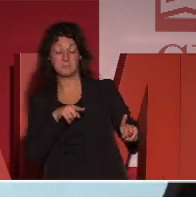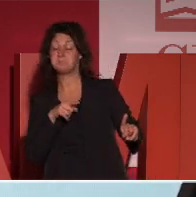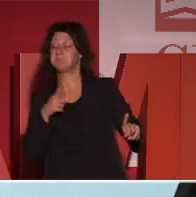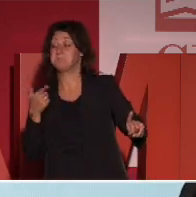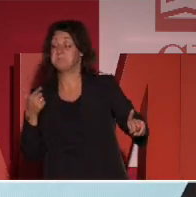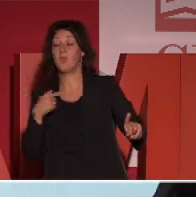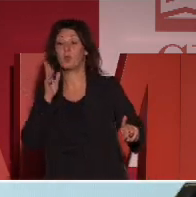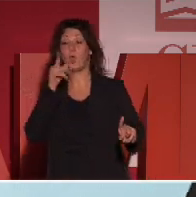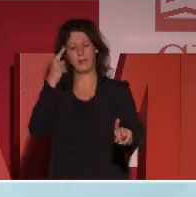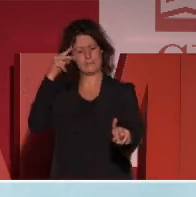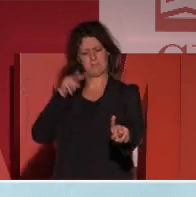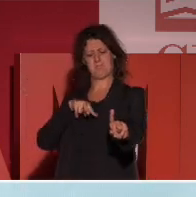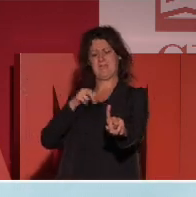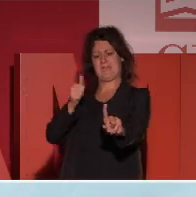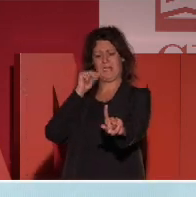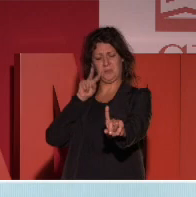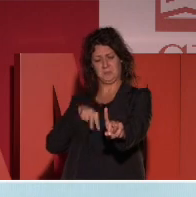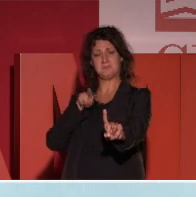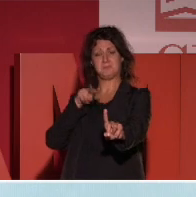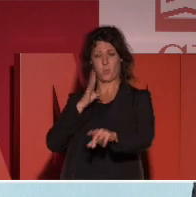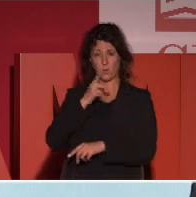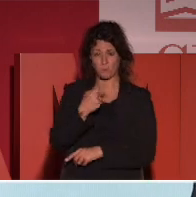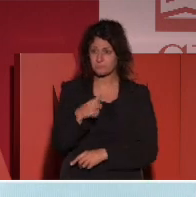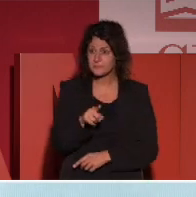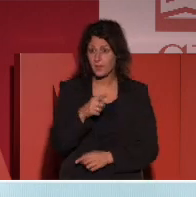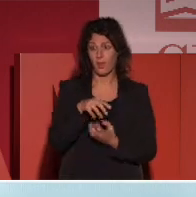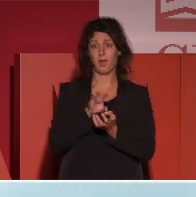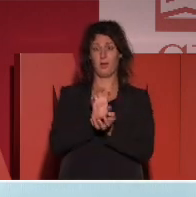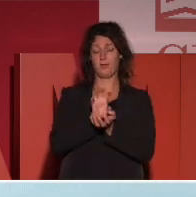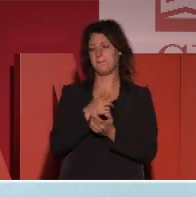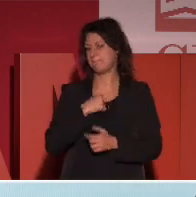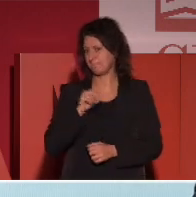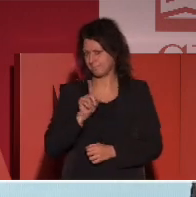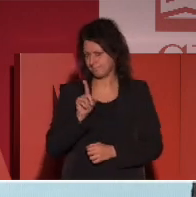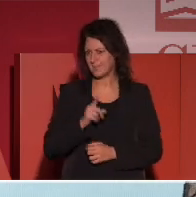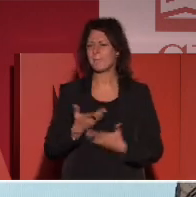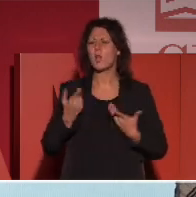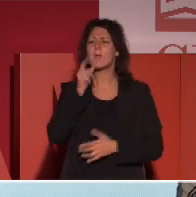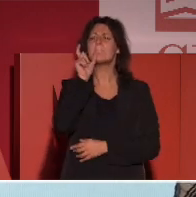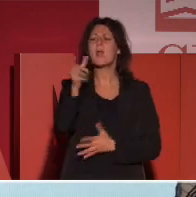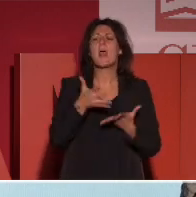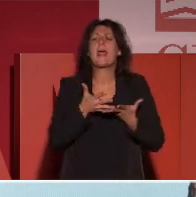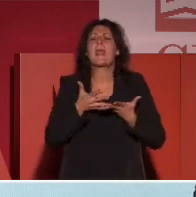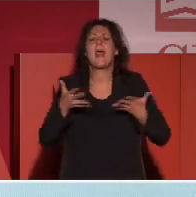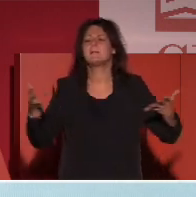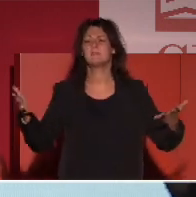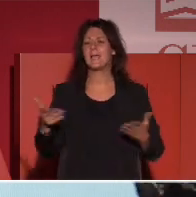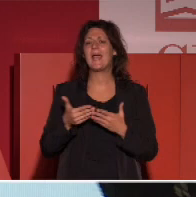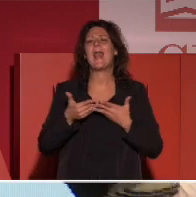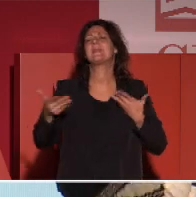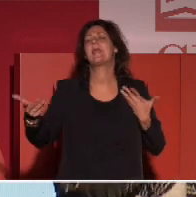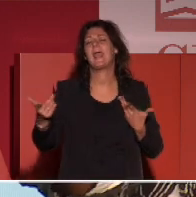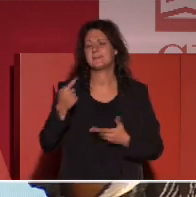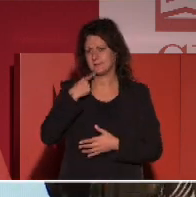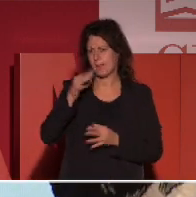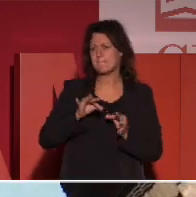e quindi è un po questo il punto di che cosa parliamo quando parliamo di grandezza a quali misure